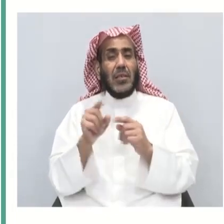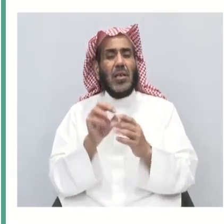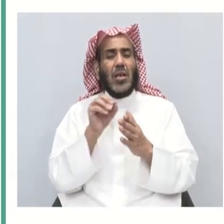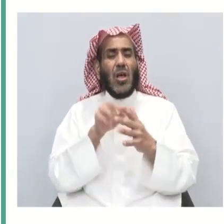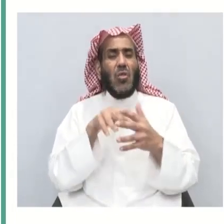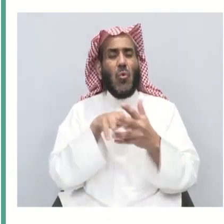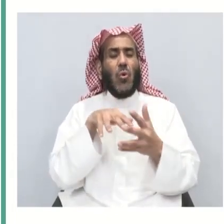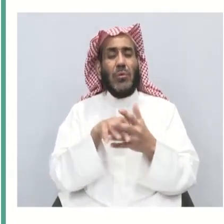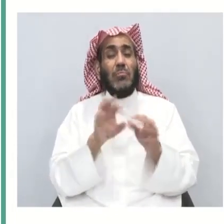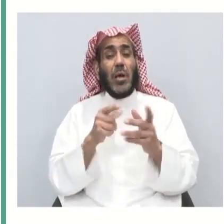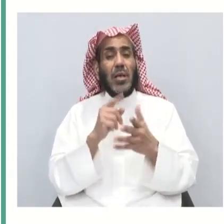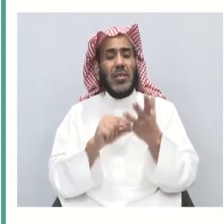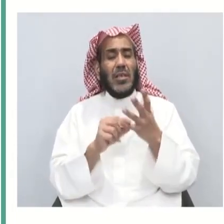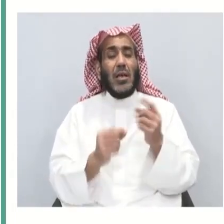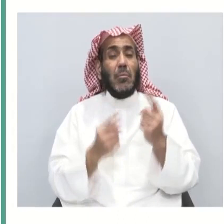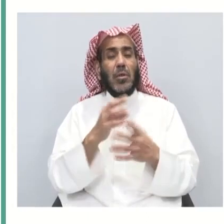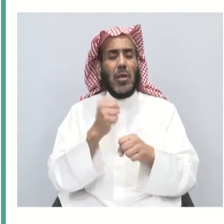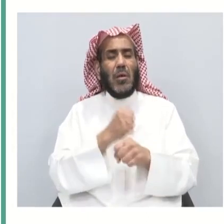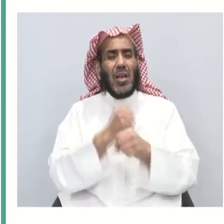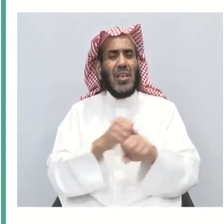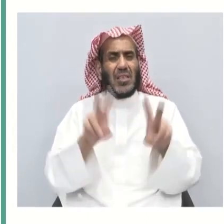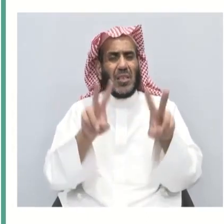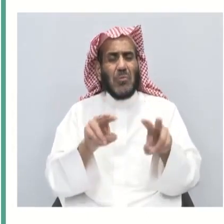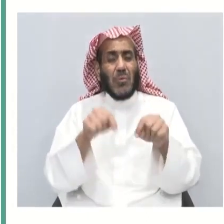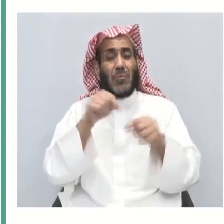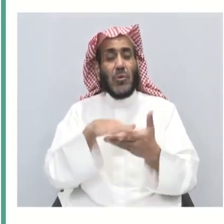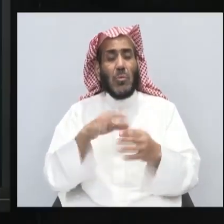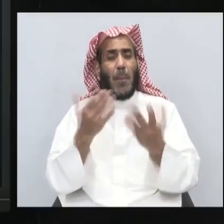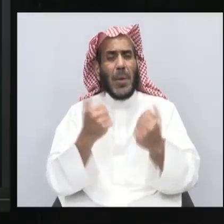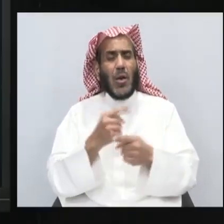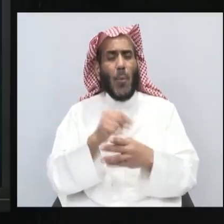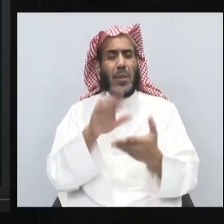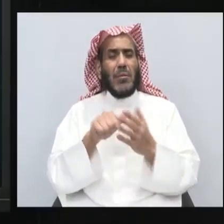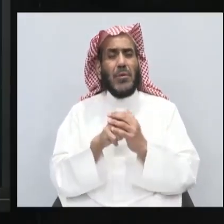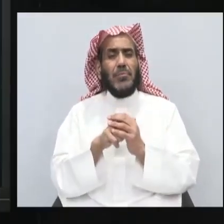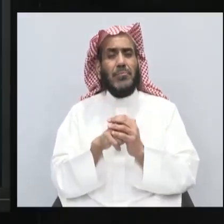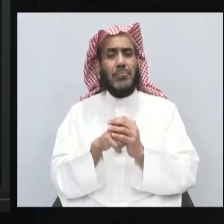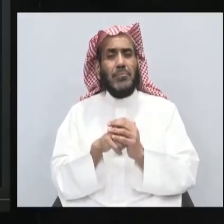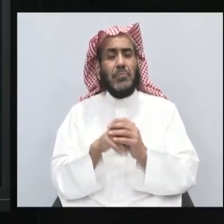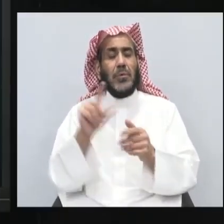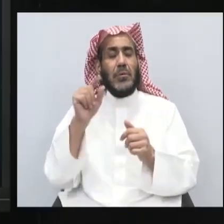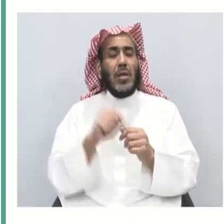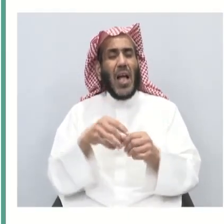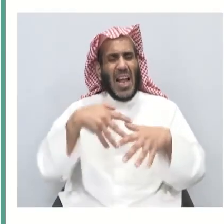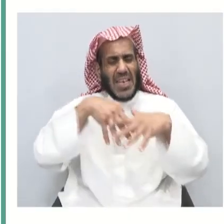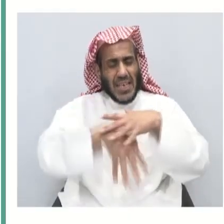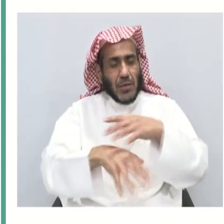الثغور. أي أجزاء النبات يعمل على تثبيته في التربة؟ من يقوم بالتثبيت؟ أحسنتم،